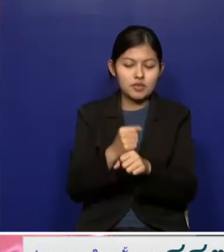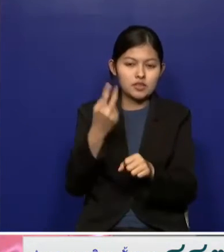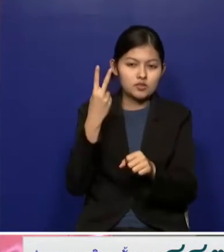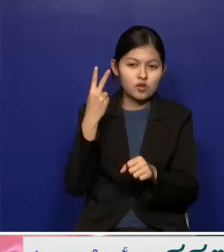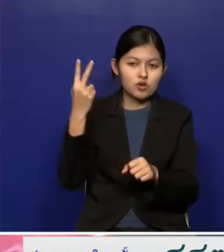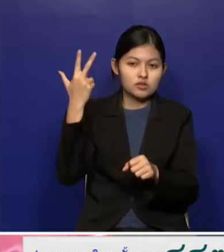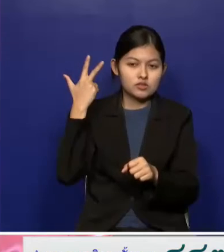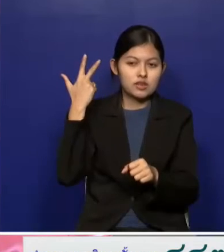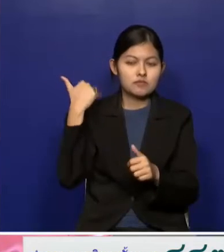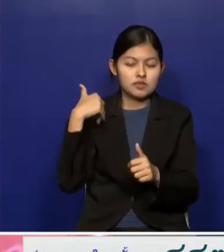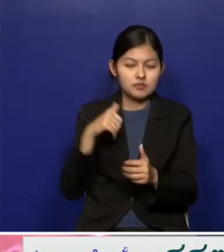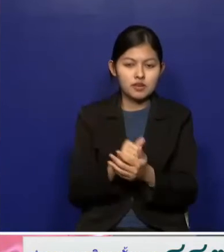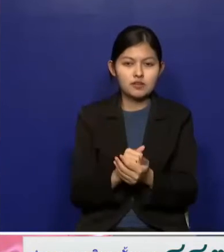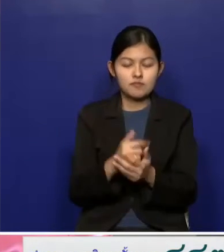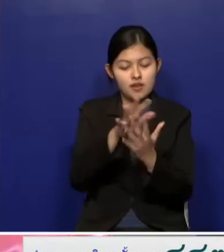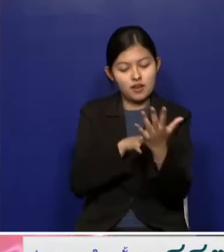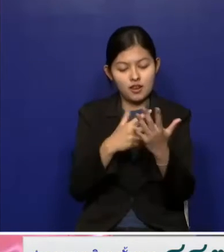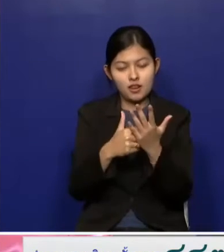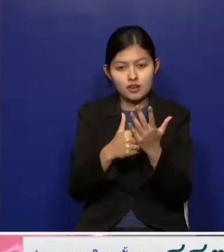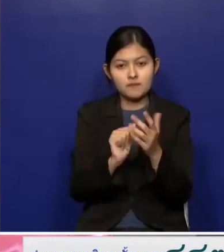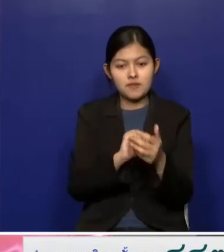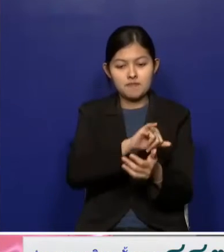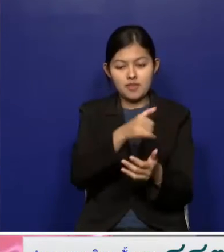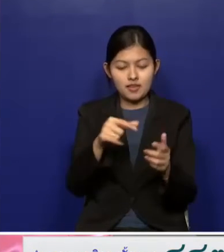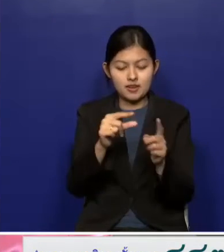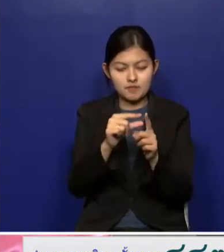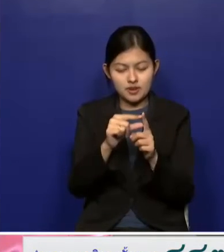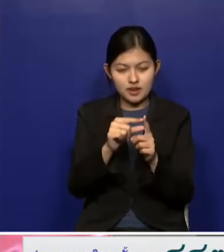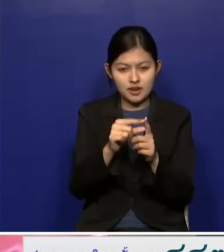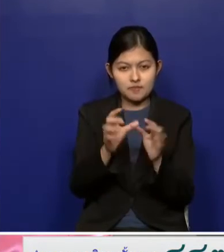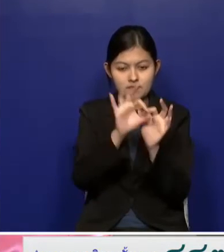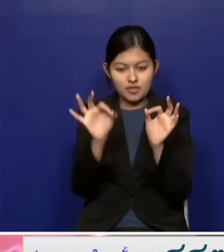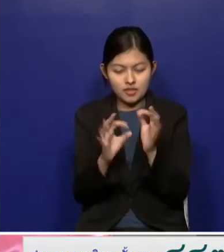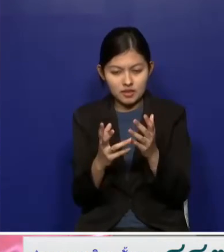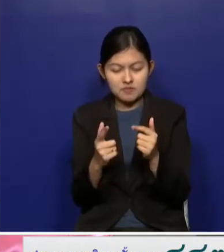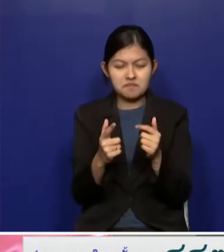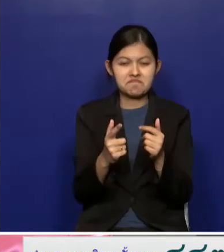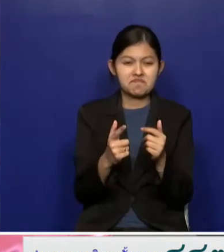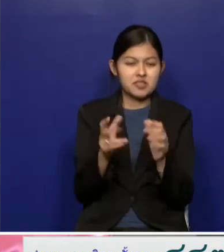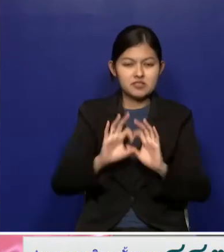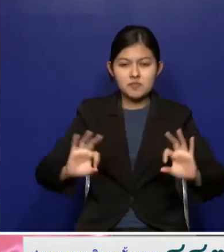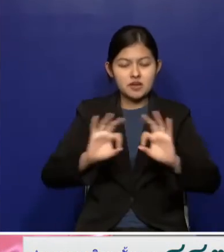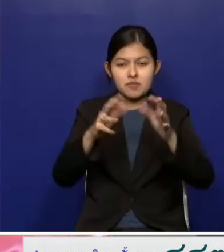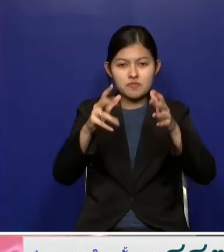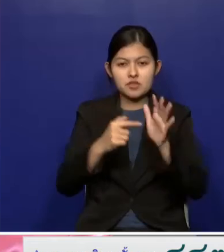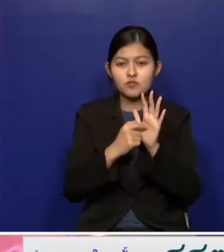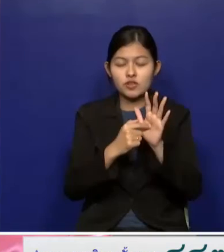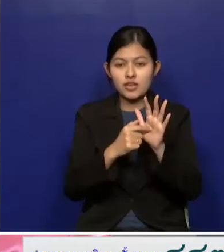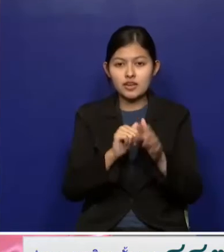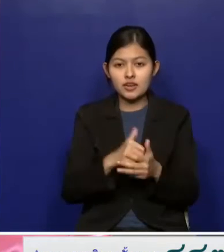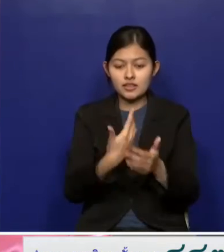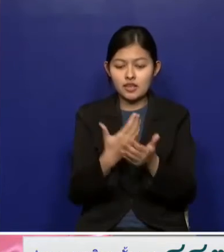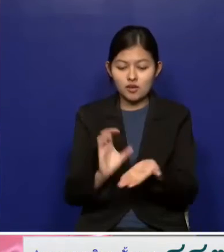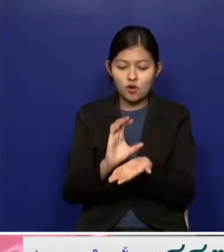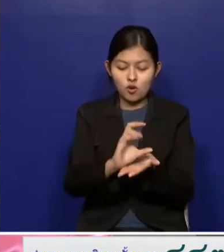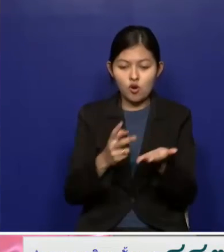มาสิ่ทรรับณ์เสนอแ้ไขยบประเดนอาจเกินความจำเป็นเช่นตัดของNG กอง